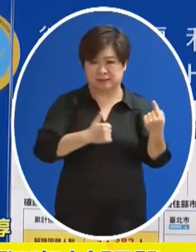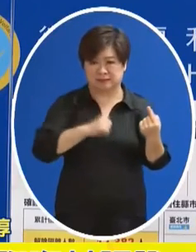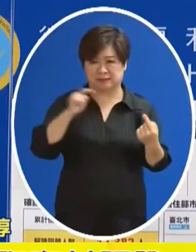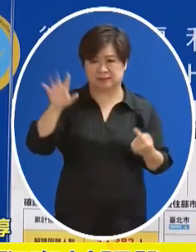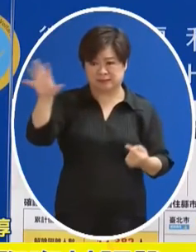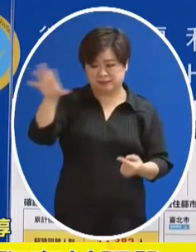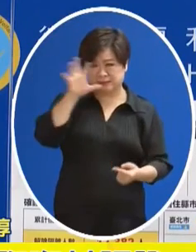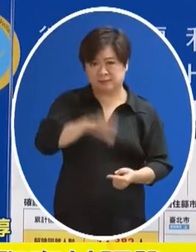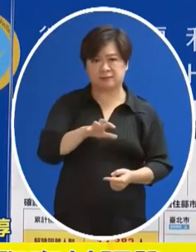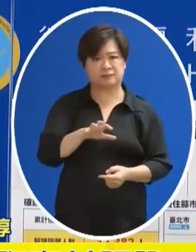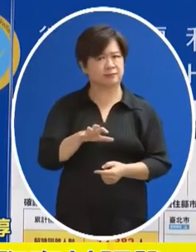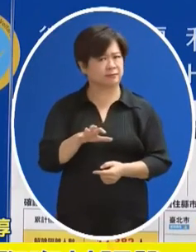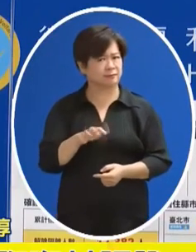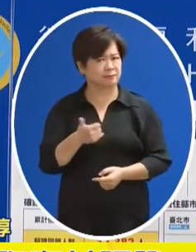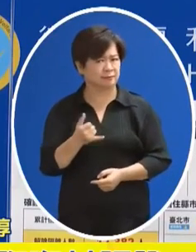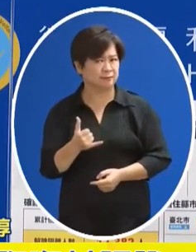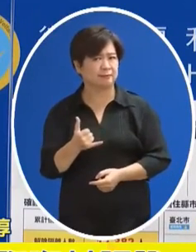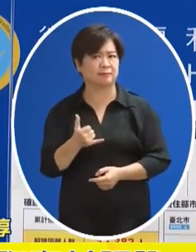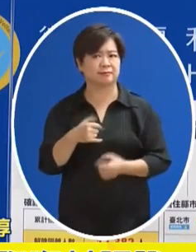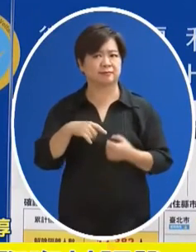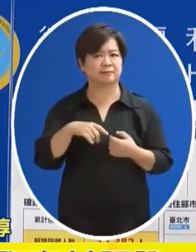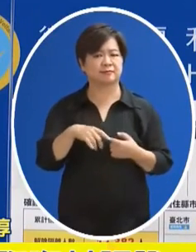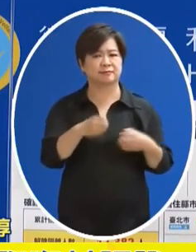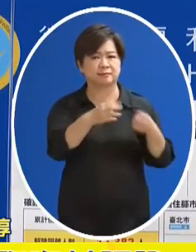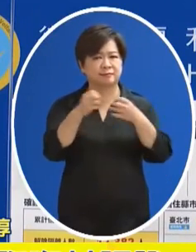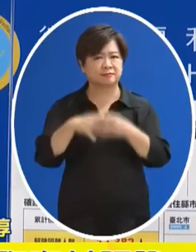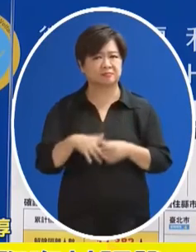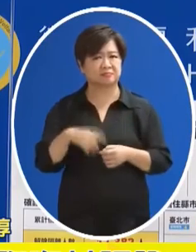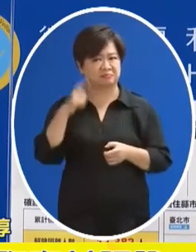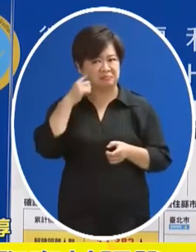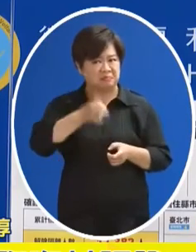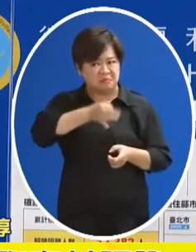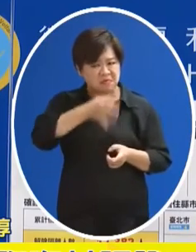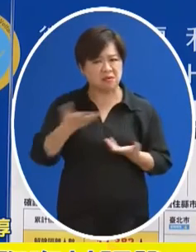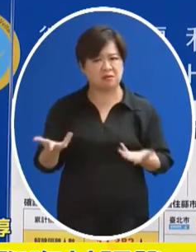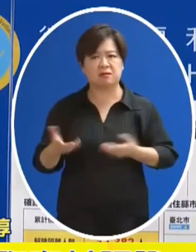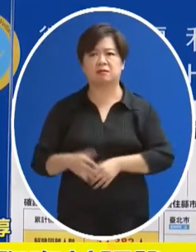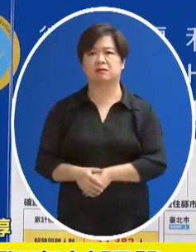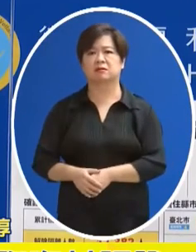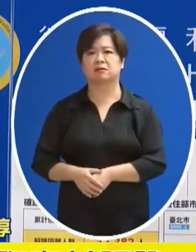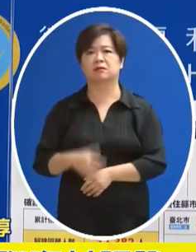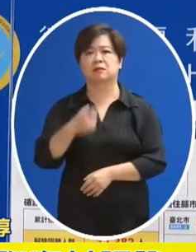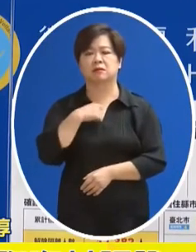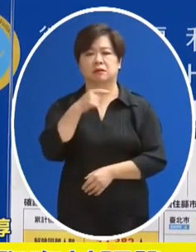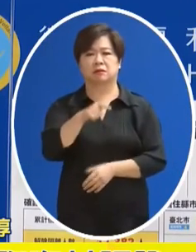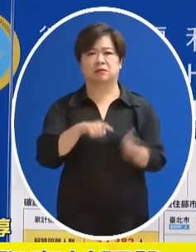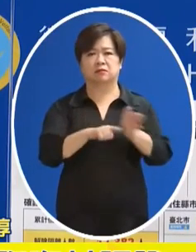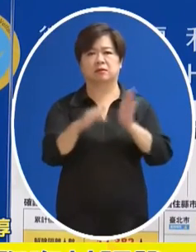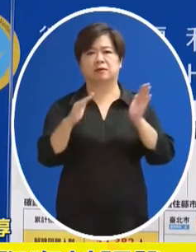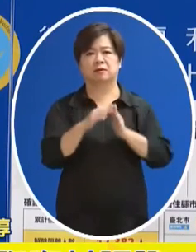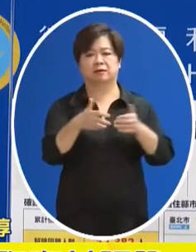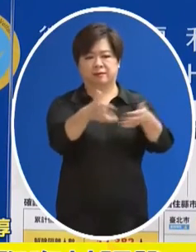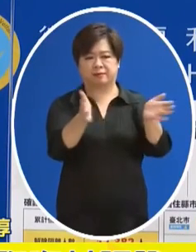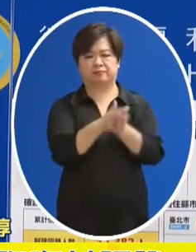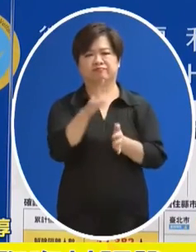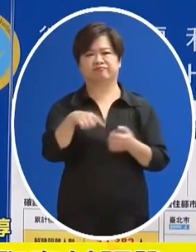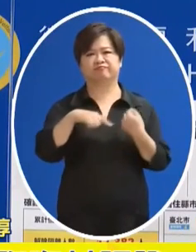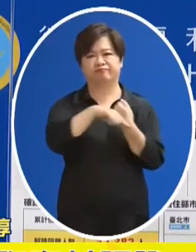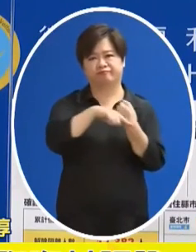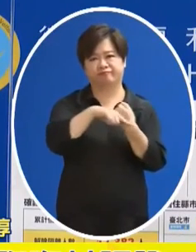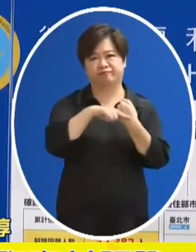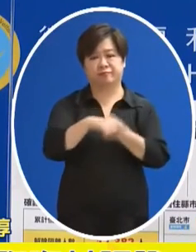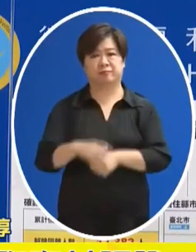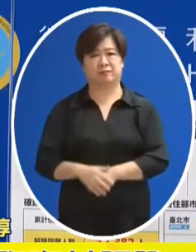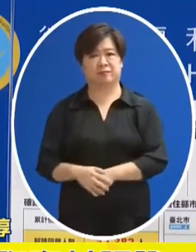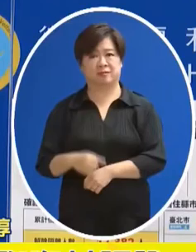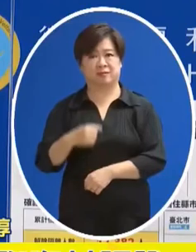所有委员的他们讨论下认为这是已经足够的实证资料，还是要经过小组委员去做讨论？然后那这个我没